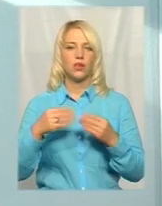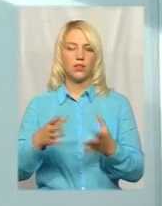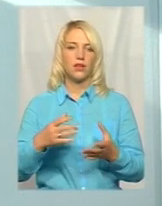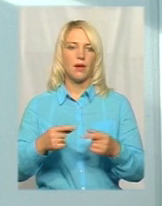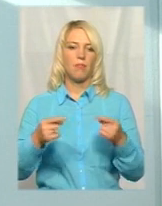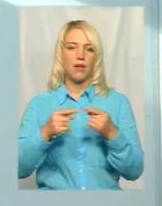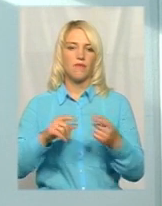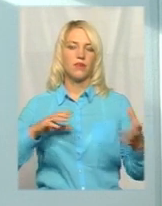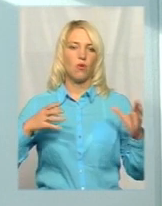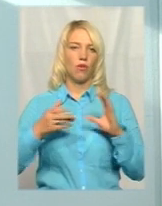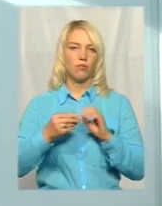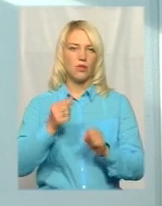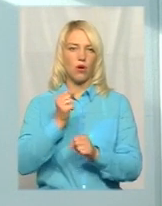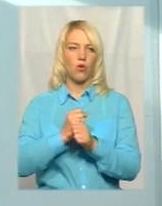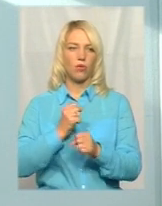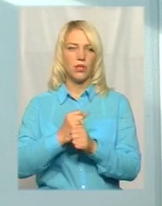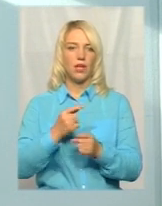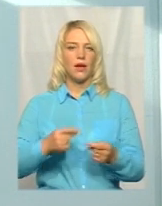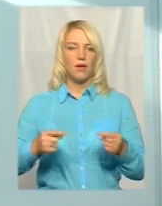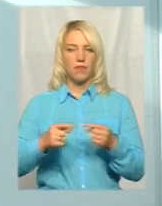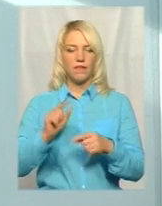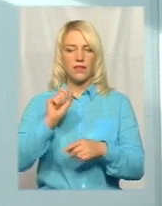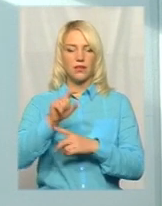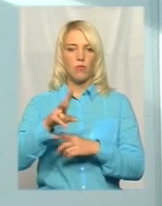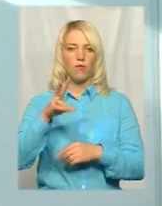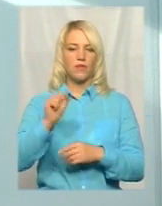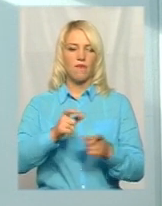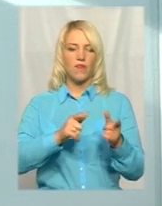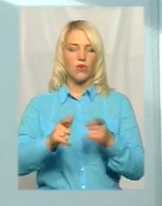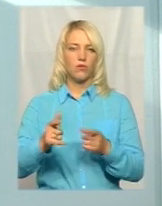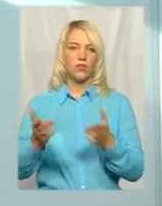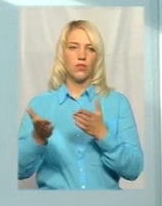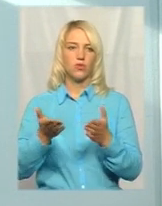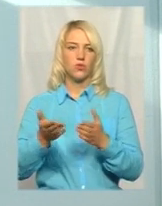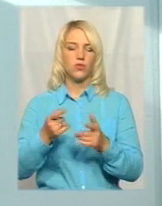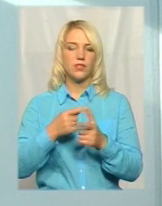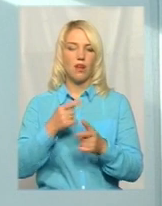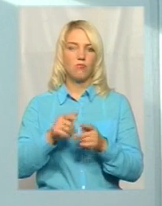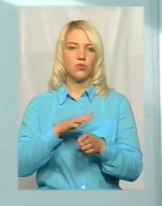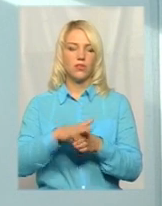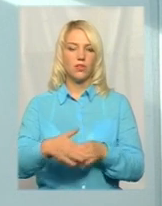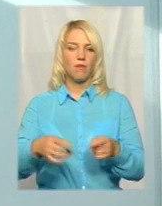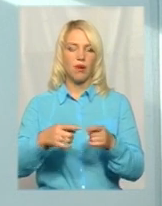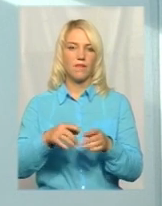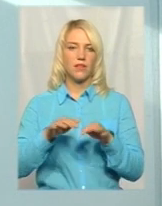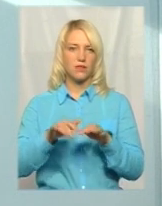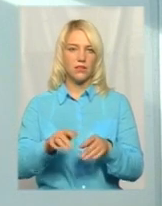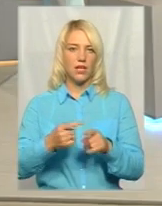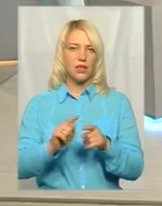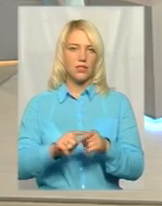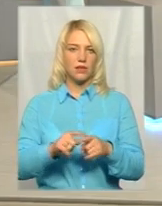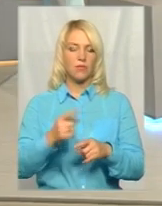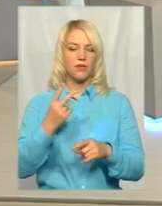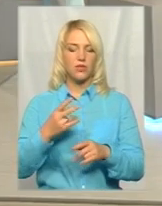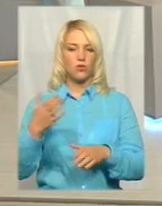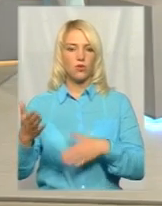робіт або певне замовлення на виготовлення чогось або здійснення певних дій. Тут дві сторони. Якщо ми говоримо